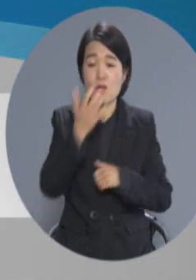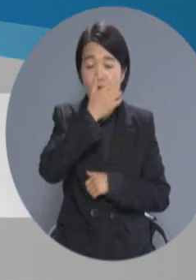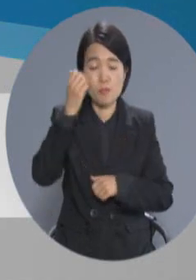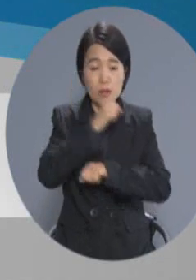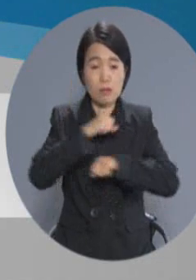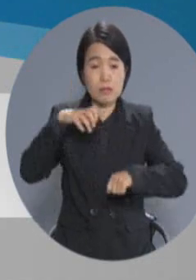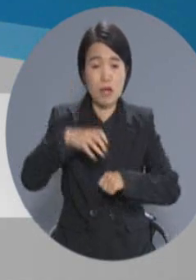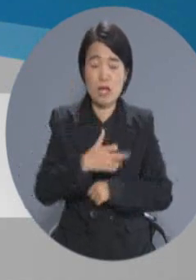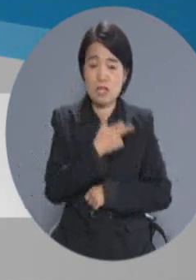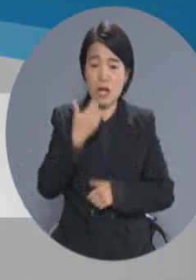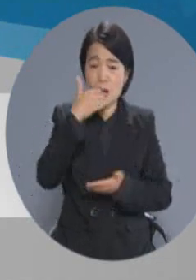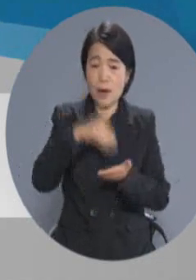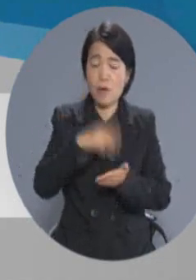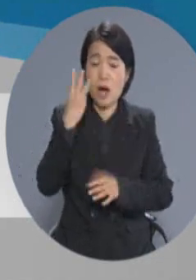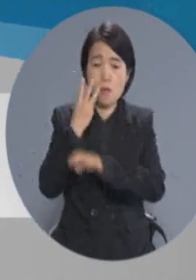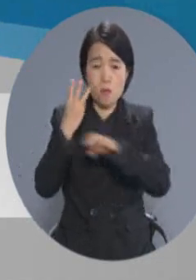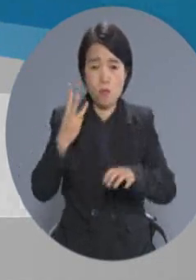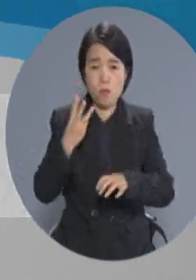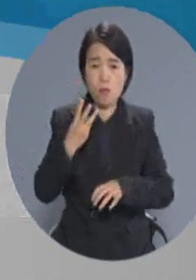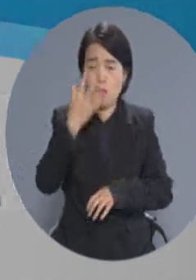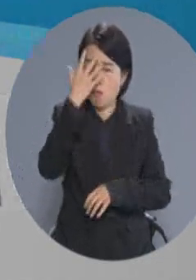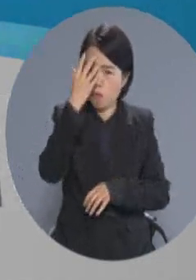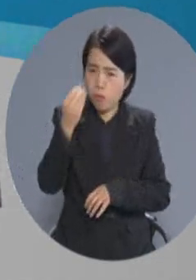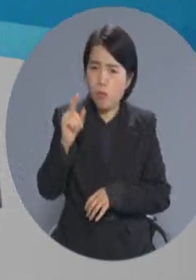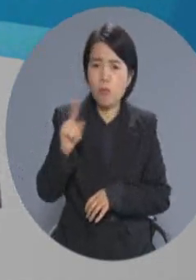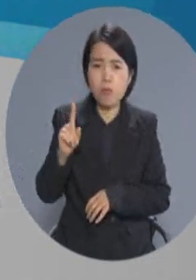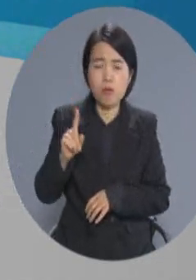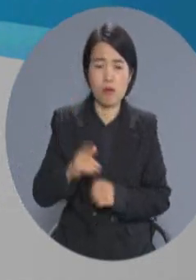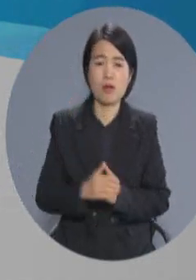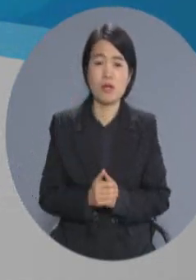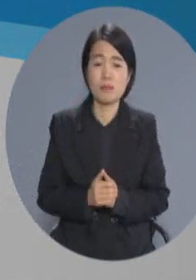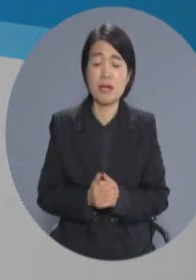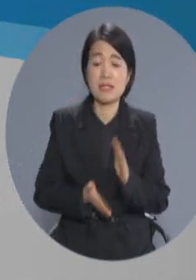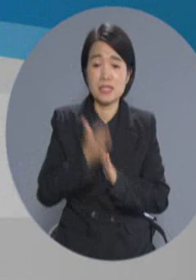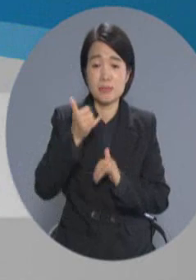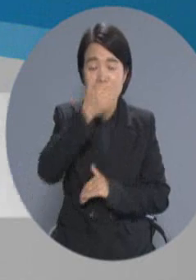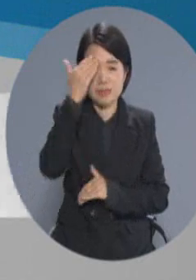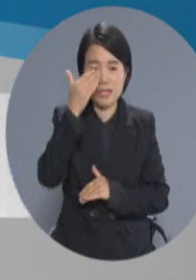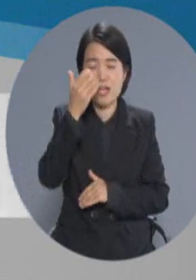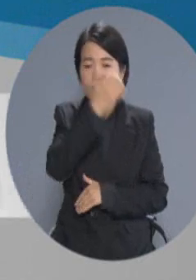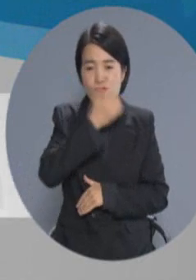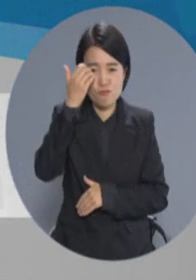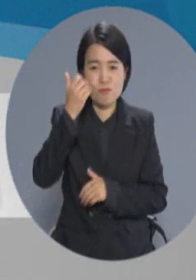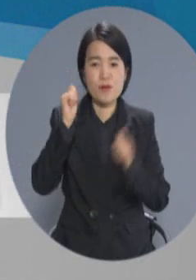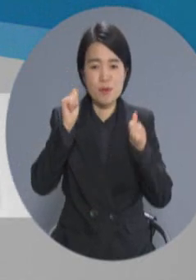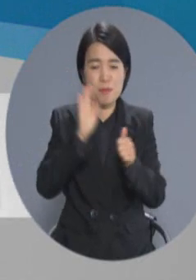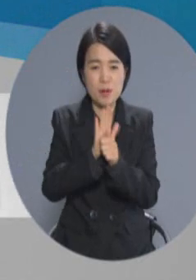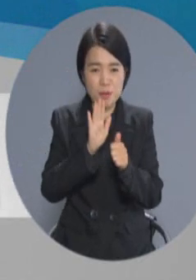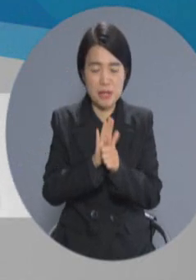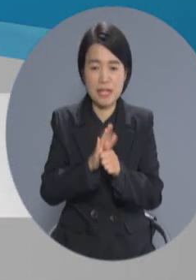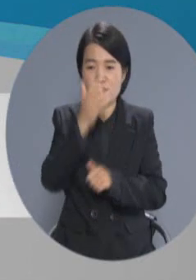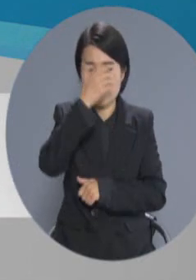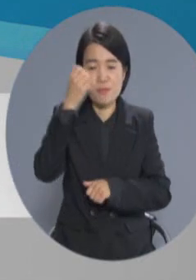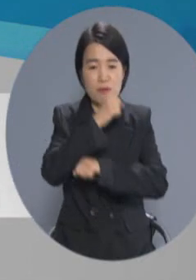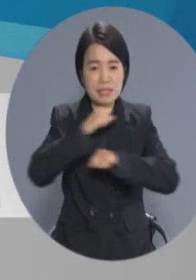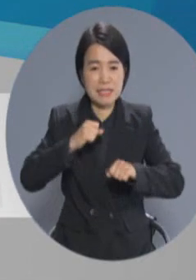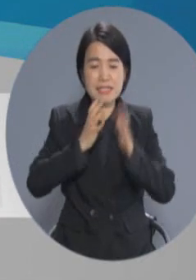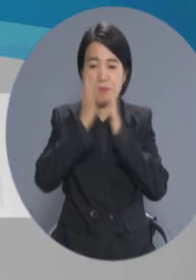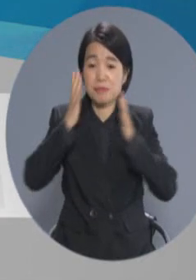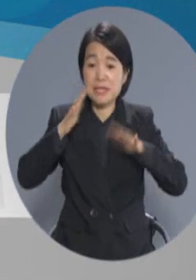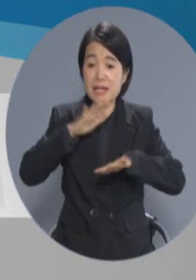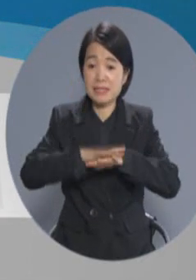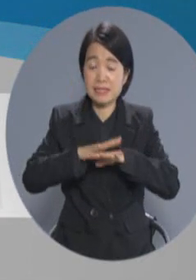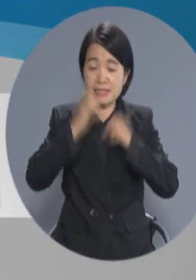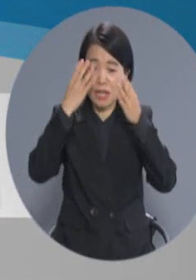꿈의광장에 커다란 바위 세계가 놓여 눈길을 끌고 있습니다 시민과 청년들의 꿈을 응원하는 꿈의 광장은 탁트인